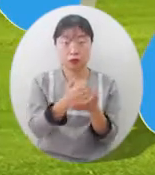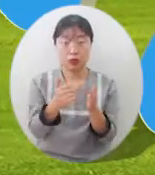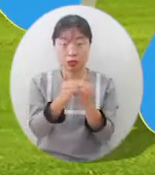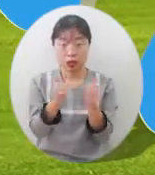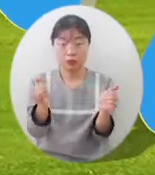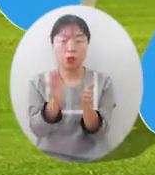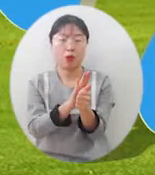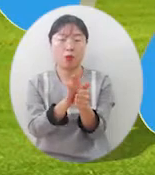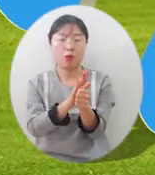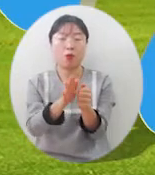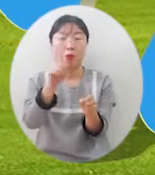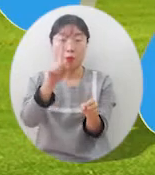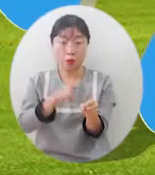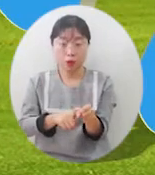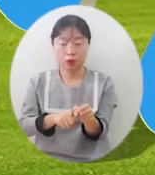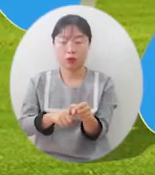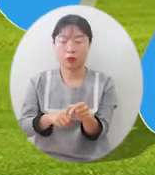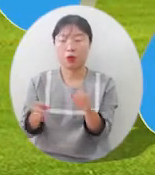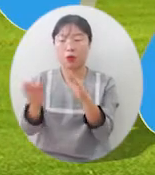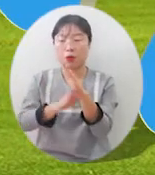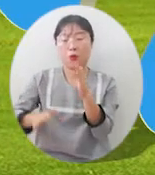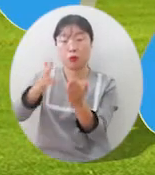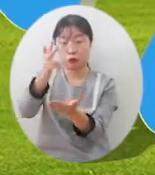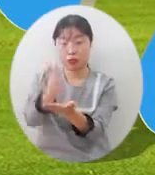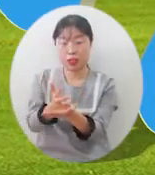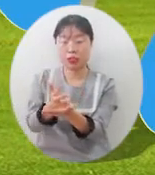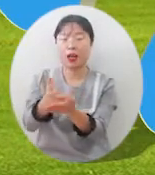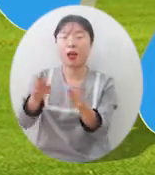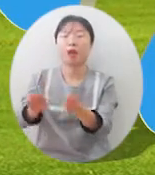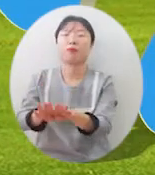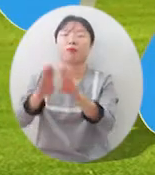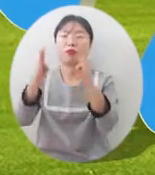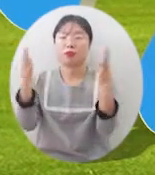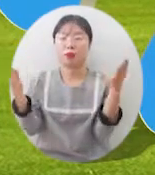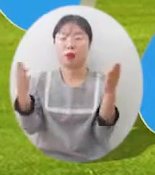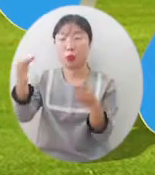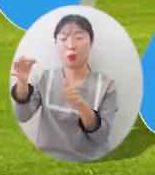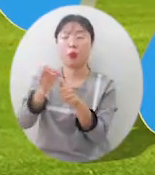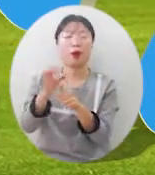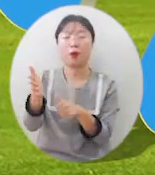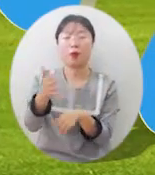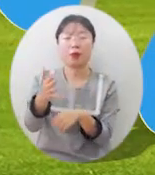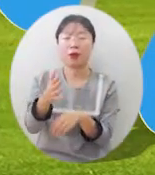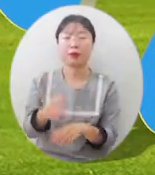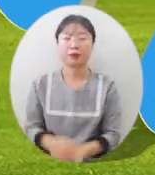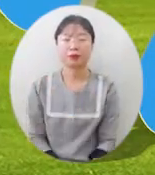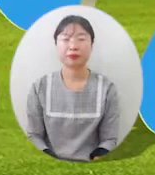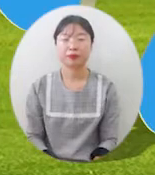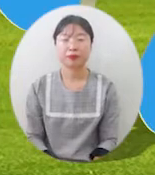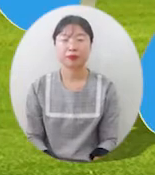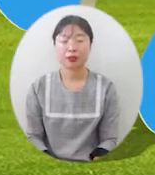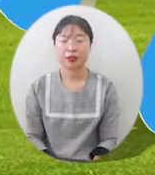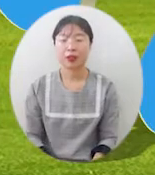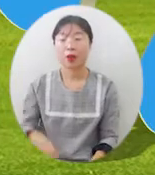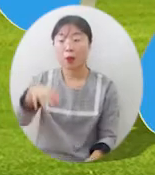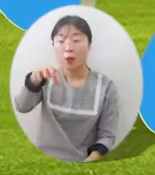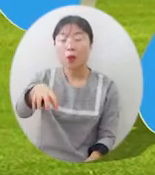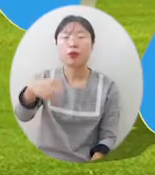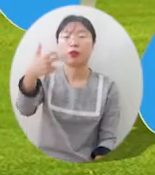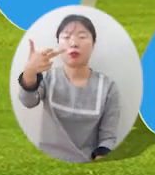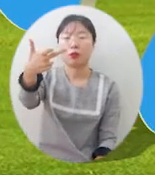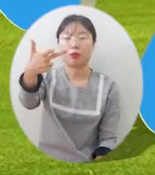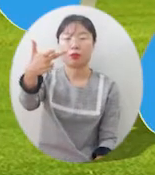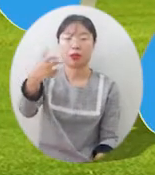최소화하기 위한 공영주차장 무료 개방을 실시합니다. 무료 개방되는 공영주차장은 총